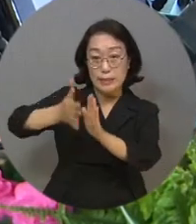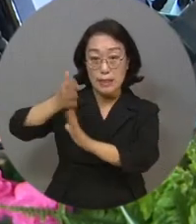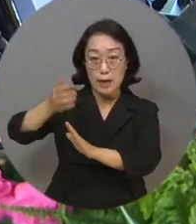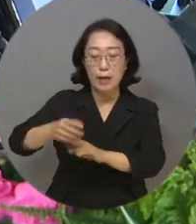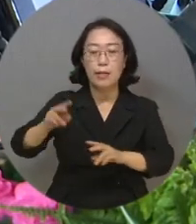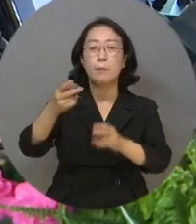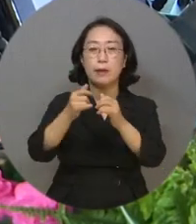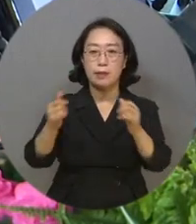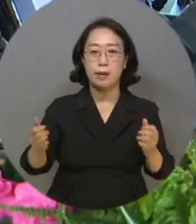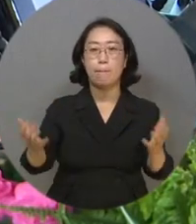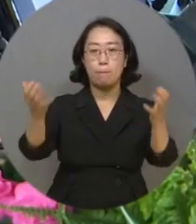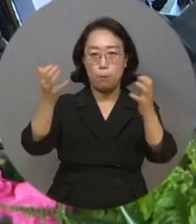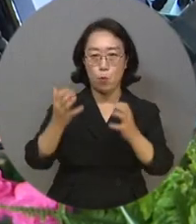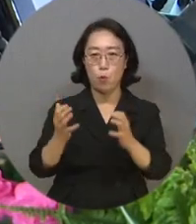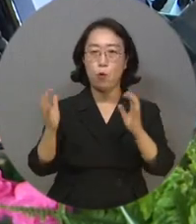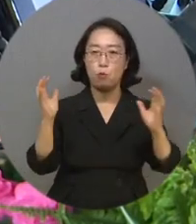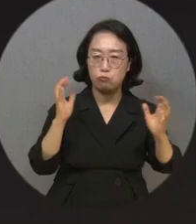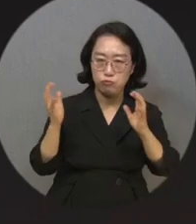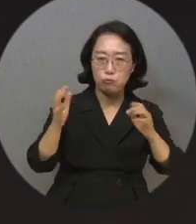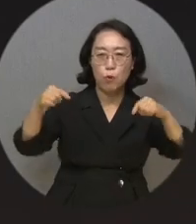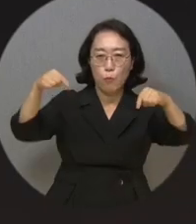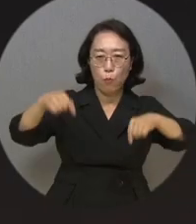200여 명이 참가했습니다.